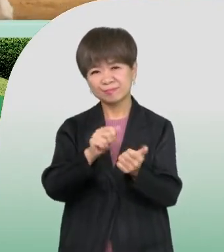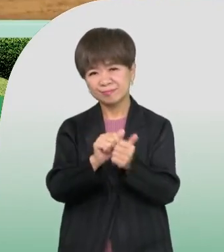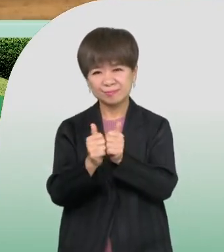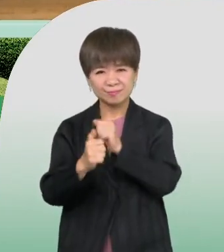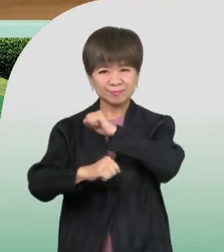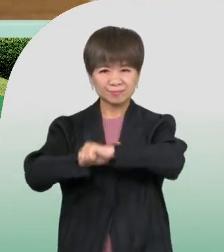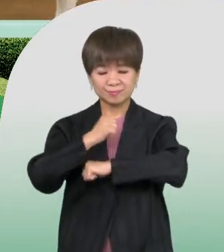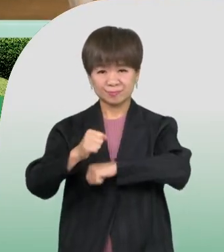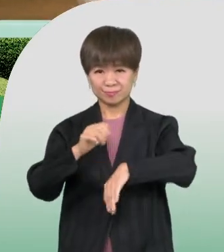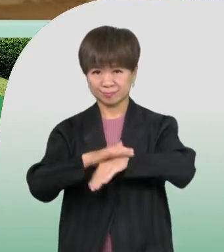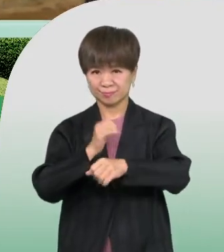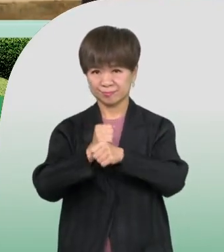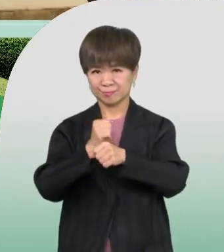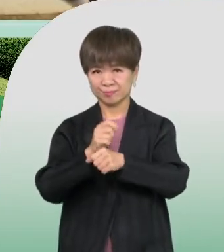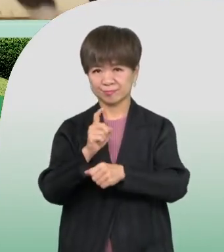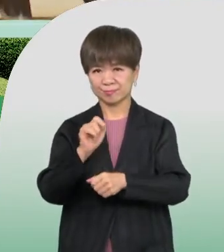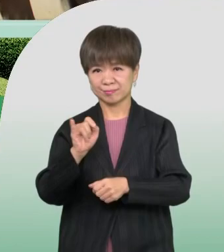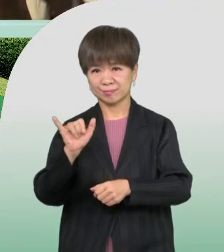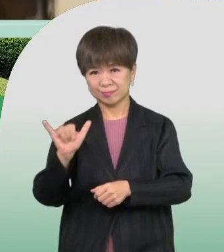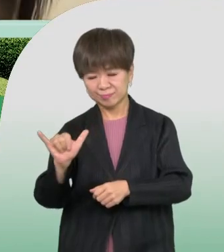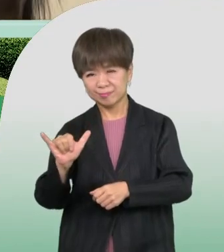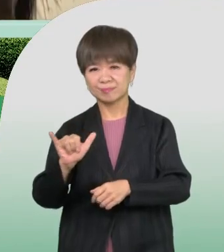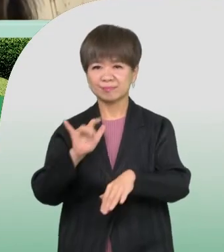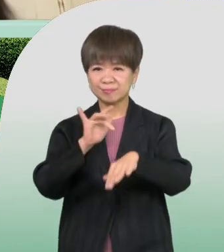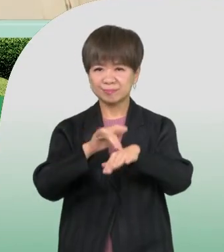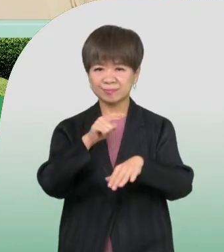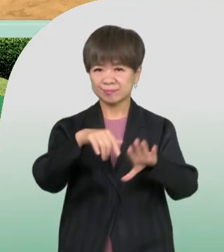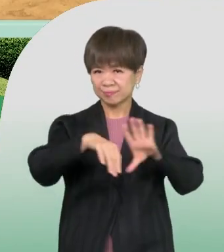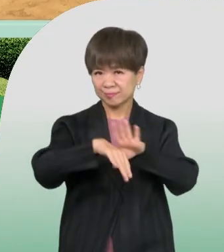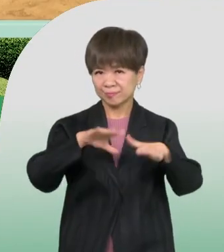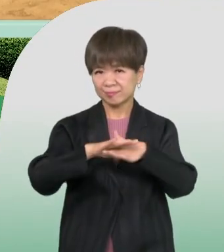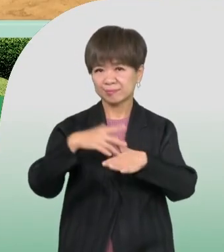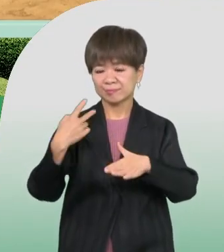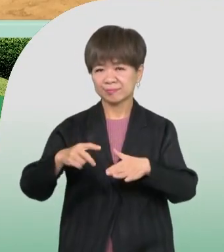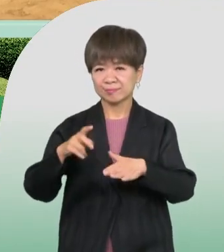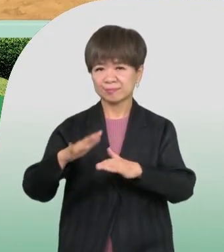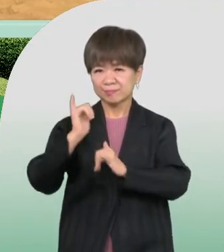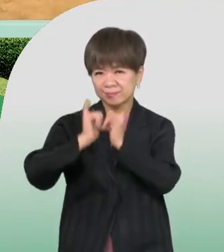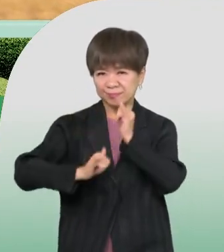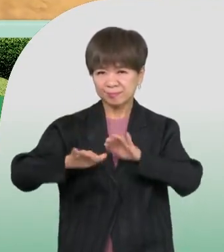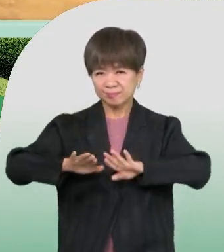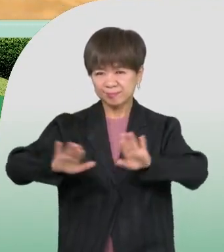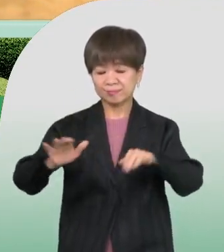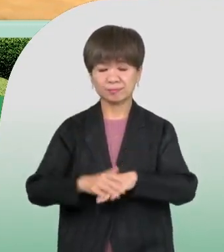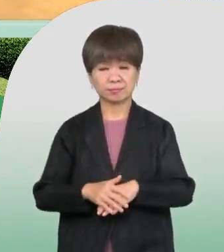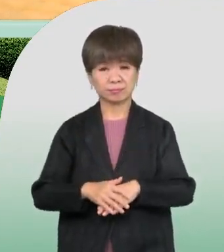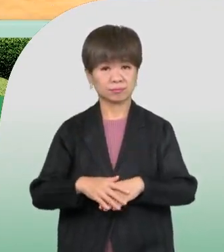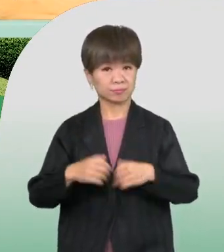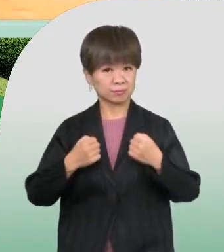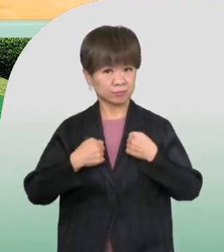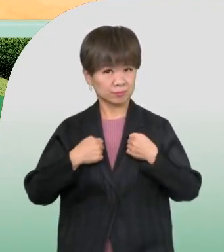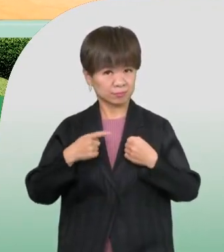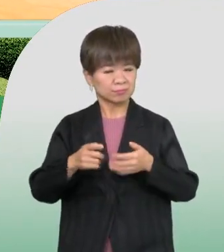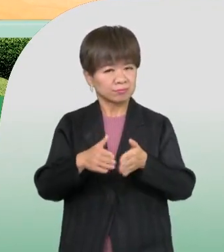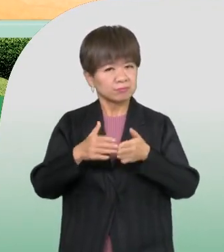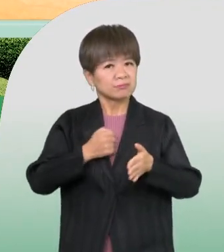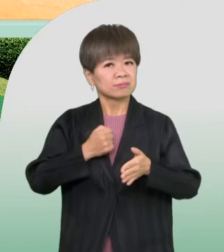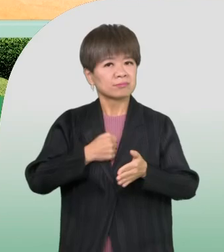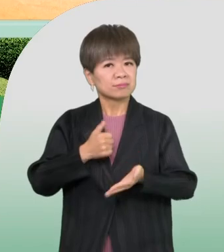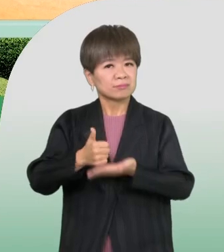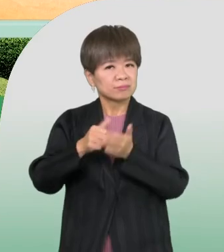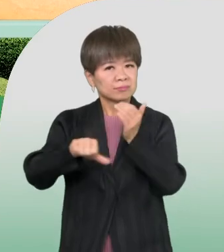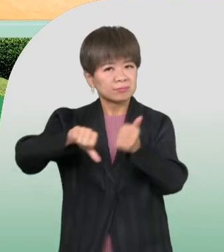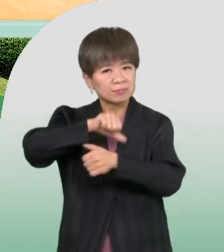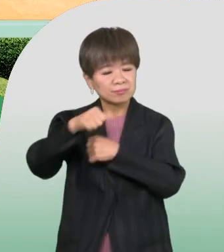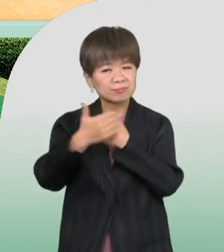动，同属 DIY 得到发通，了解马种文化同马术发展，参加学校尊重生命爱